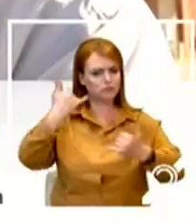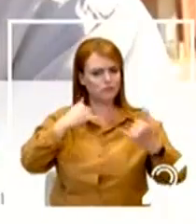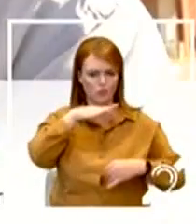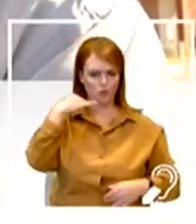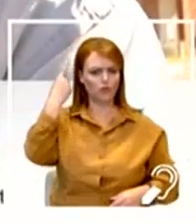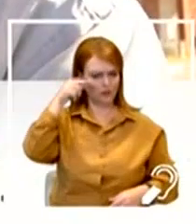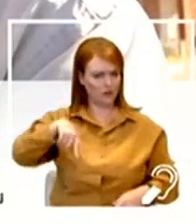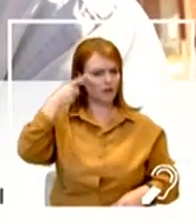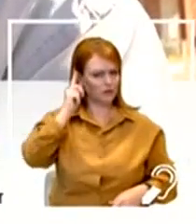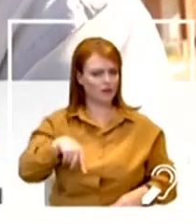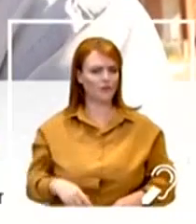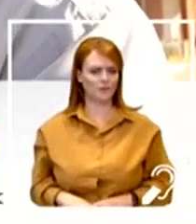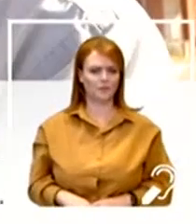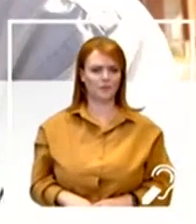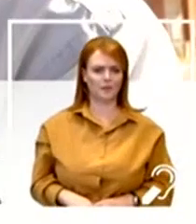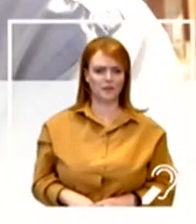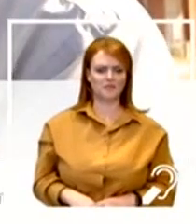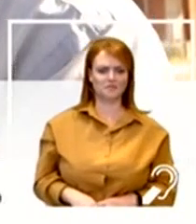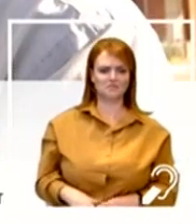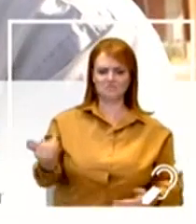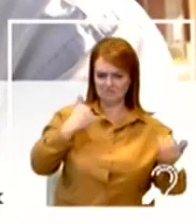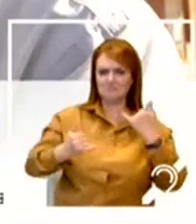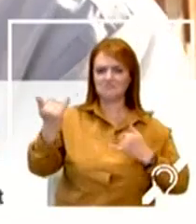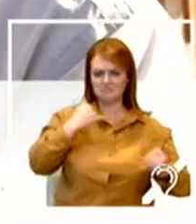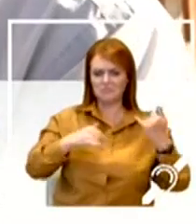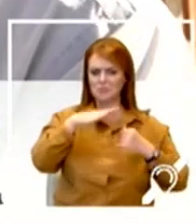vin. De exemplu, chiar dealurile noastre sunt de luat.